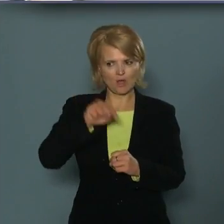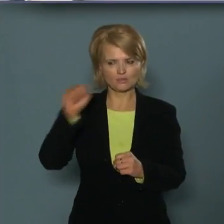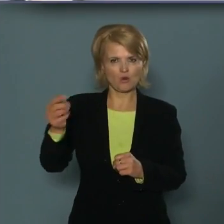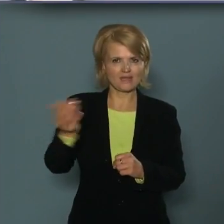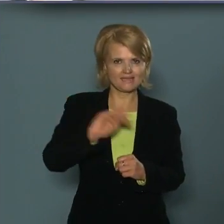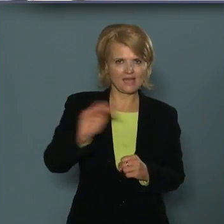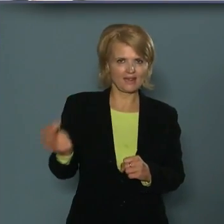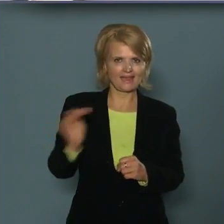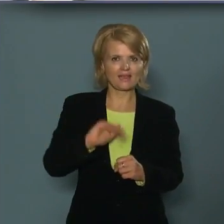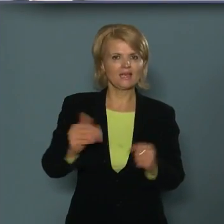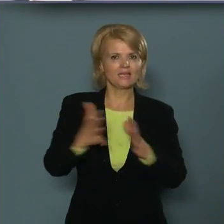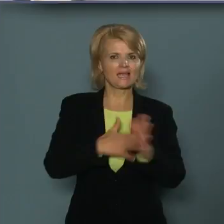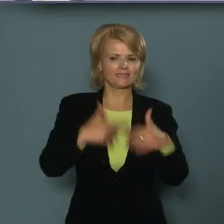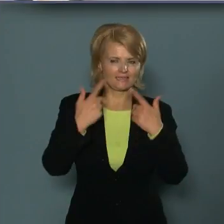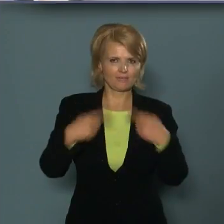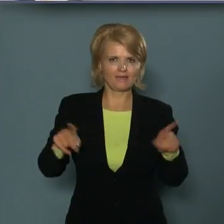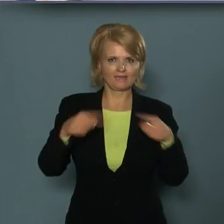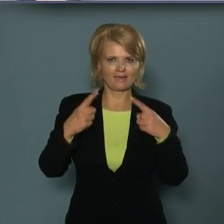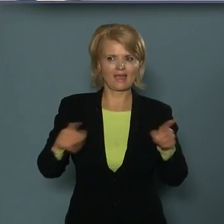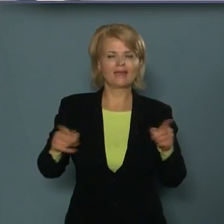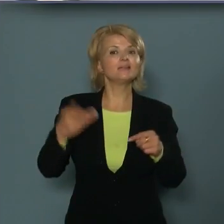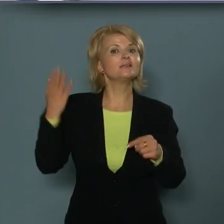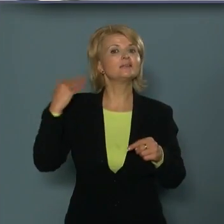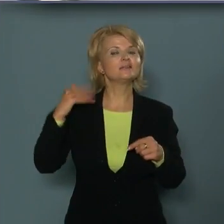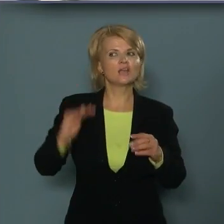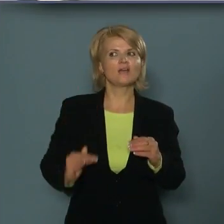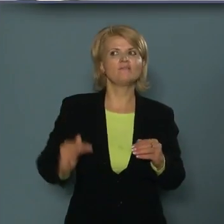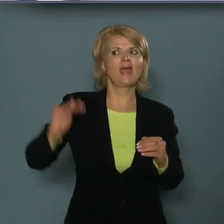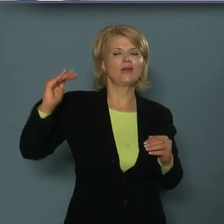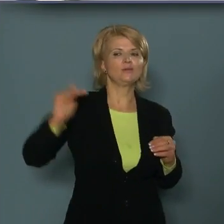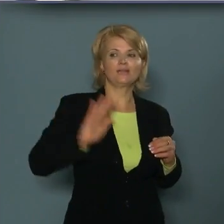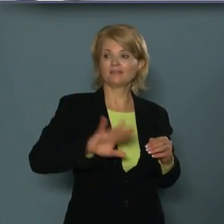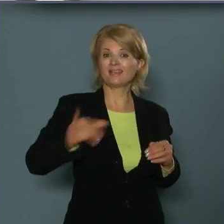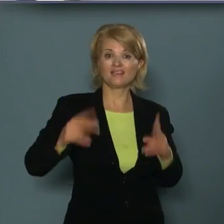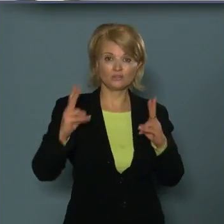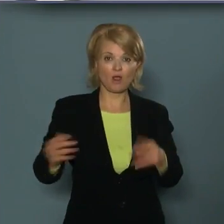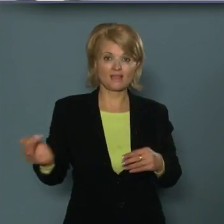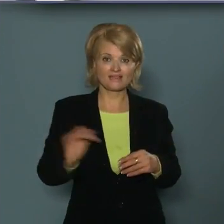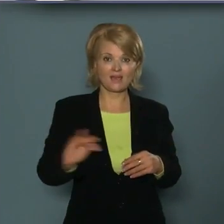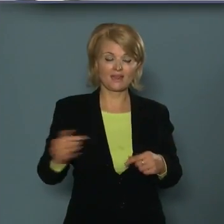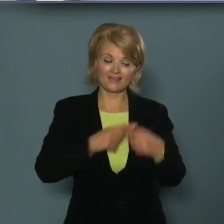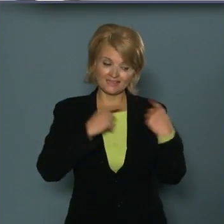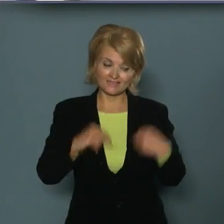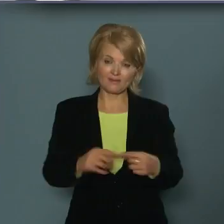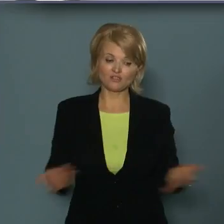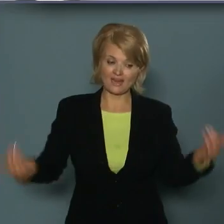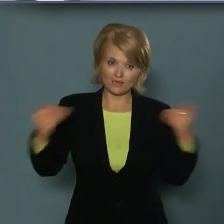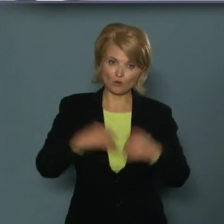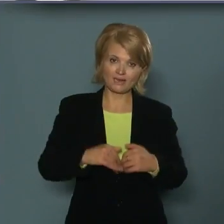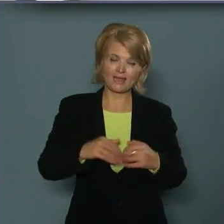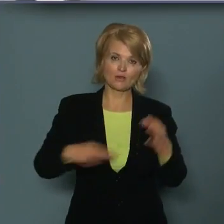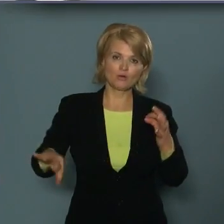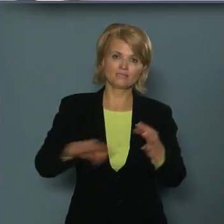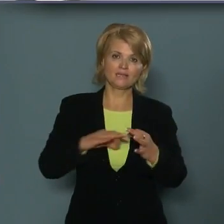én énekelni kezdtem hajdanán, azok felnőttek, és nekik is gyerekeik vannak. És ők is szívesen jönnek a koncertre,